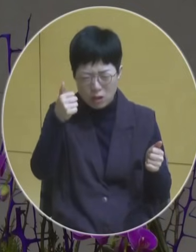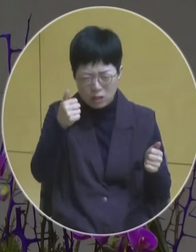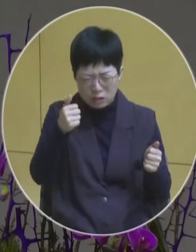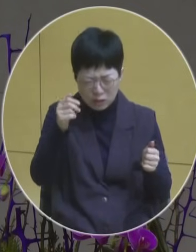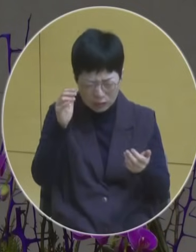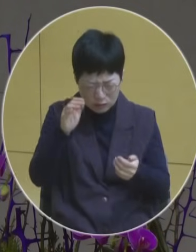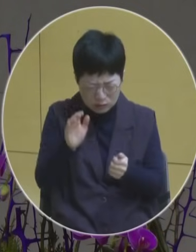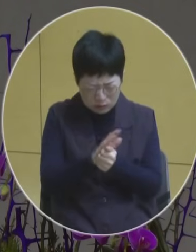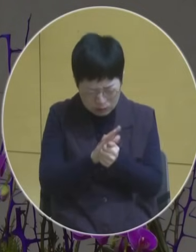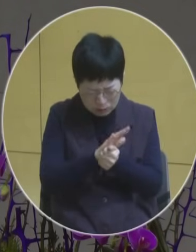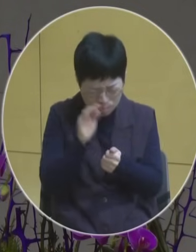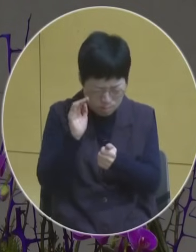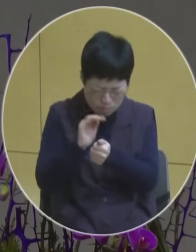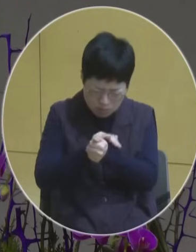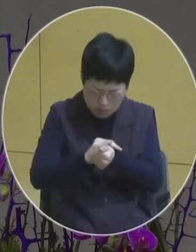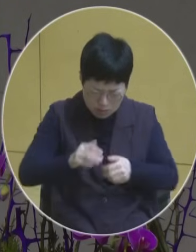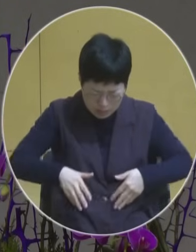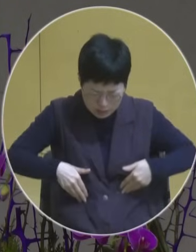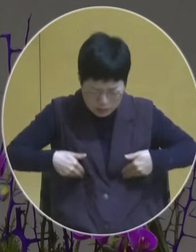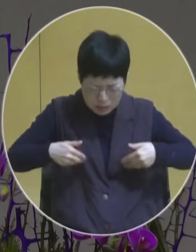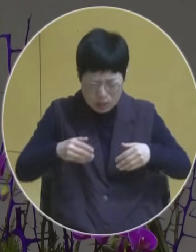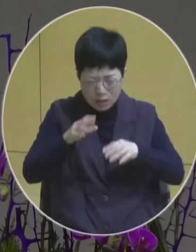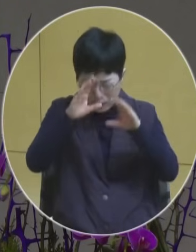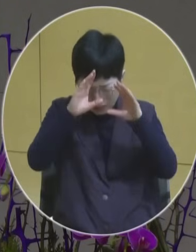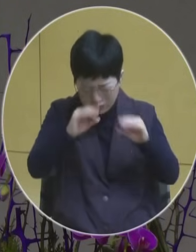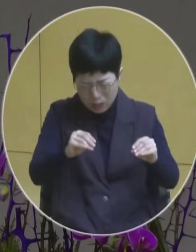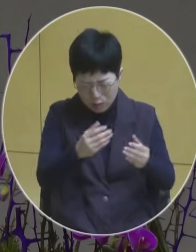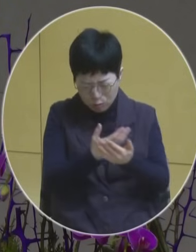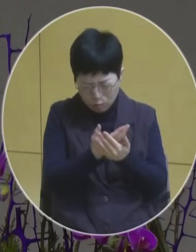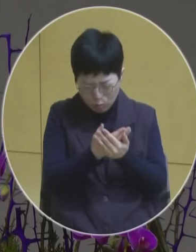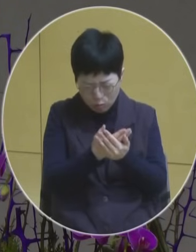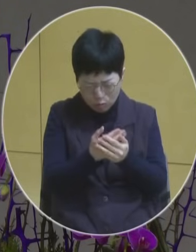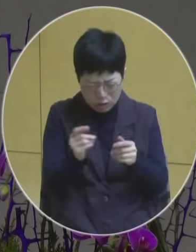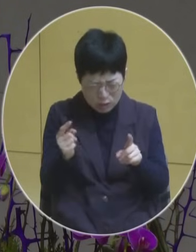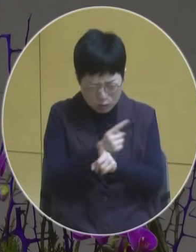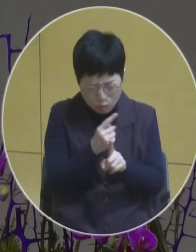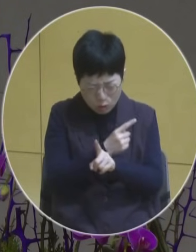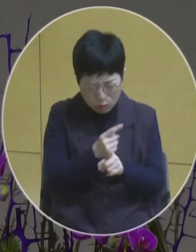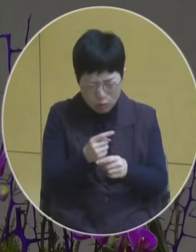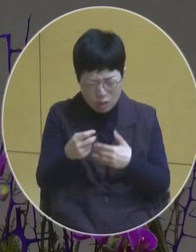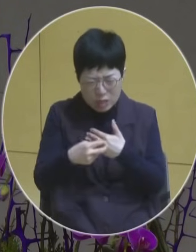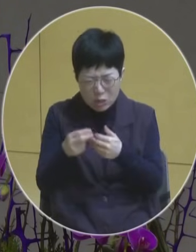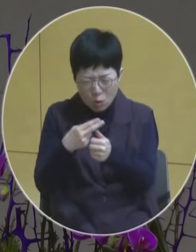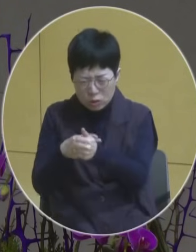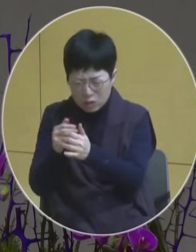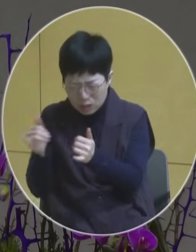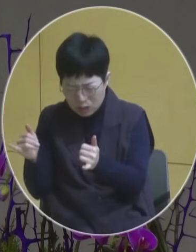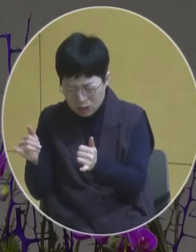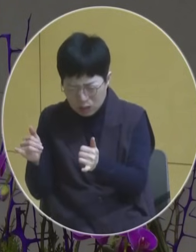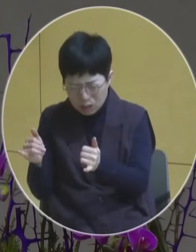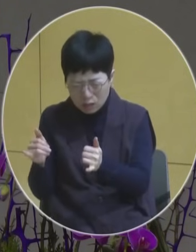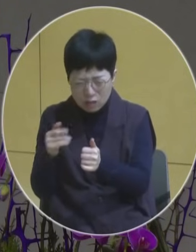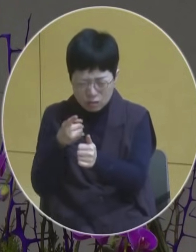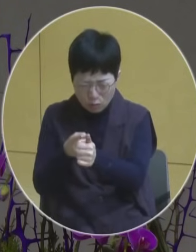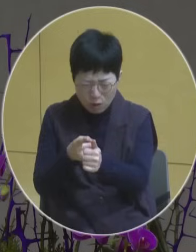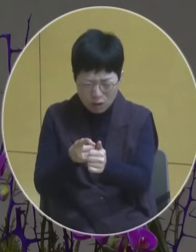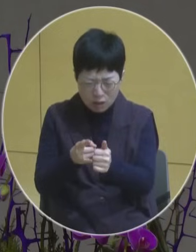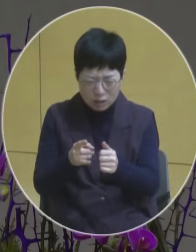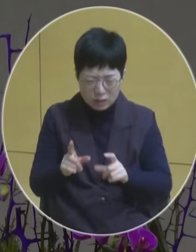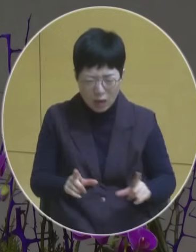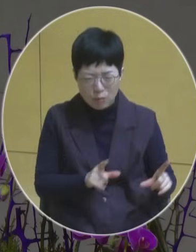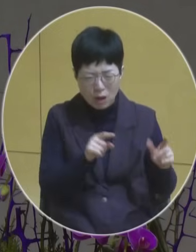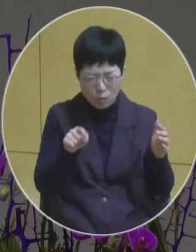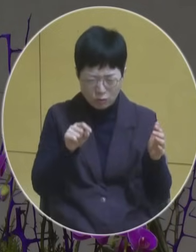손으로 안찰하여서 깨끗게 하여 주실 뿐 아니라 치료하신 의료진들을 축복하여 주셔서 저들의 삶